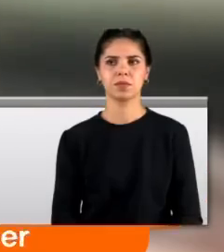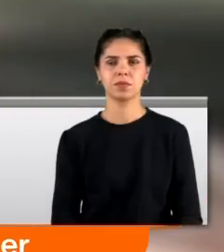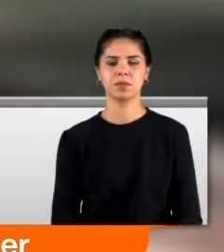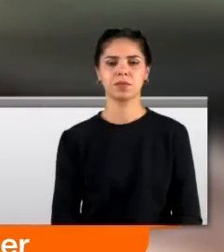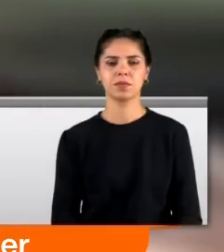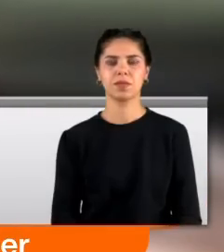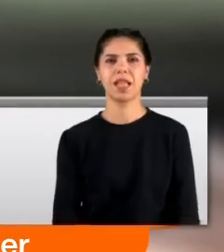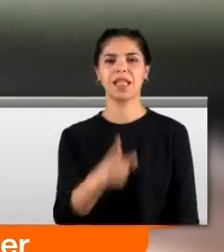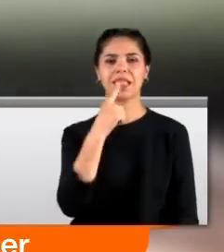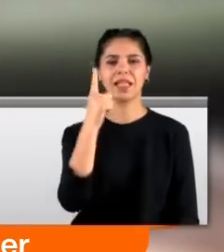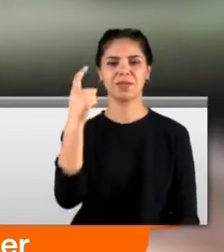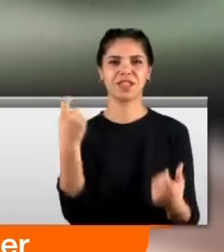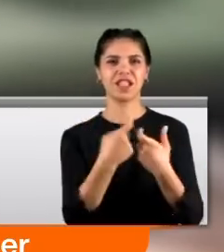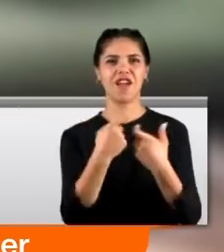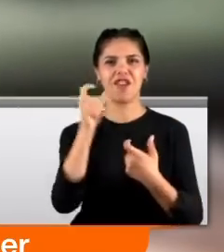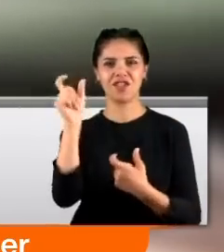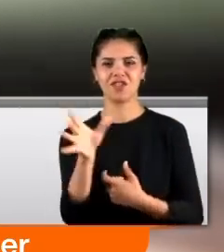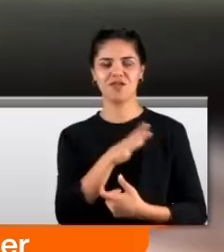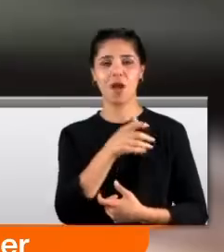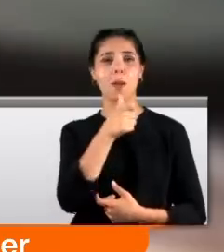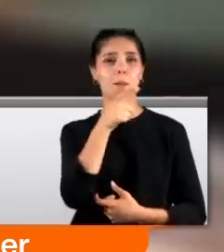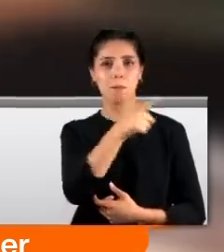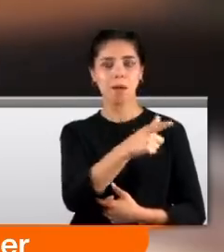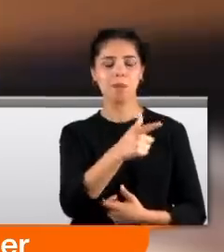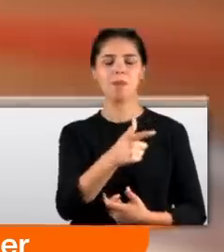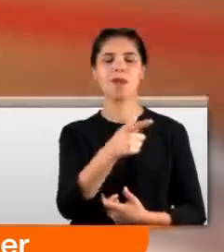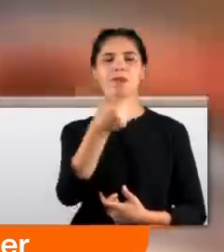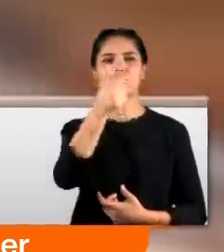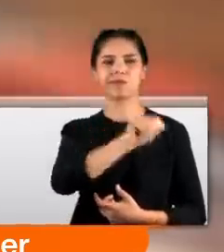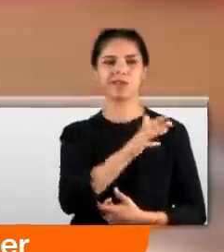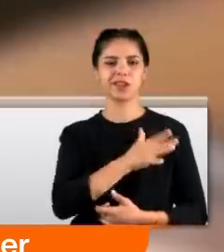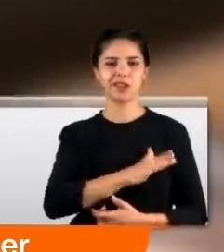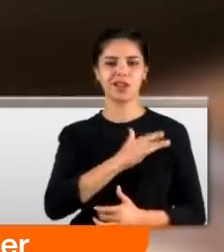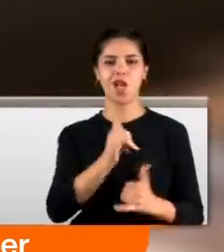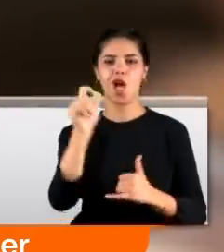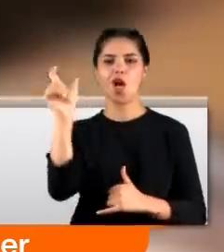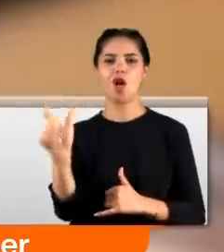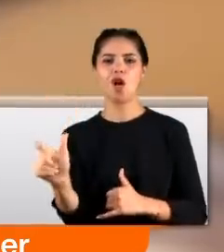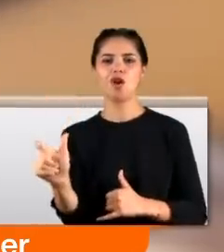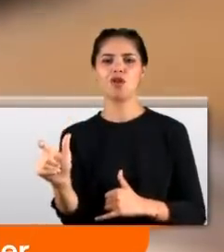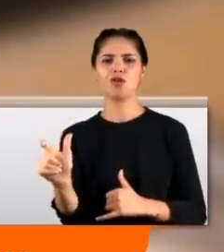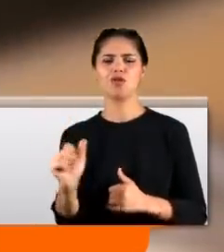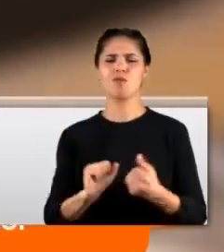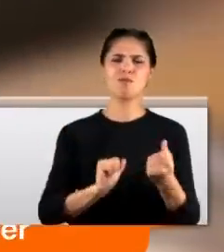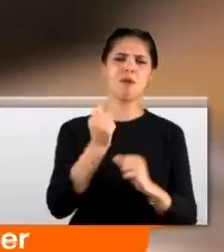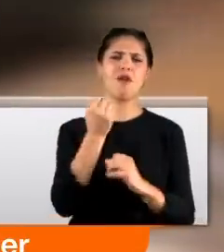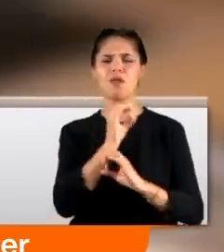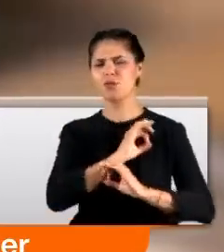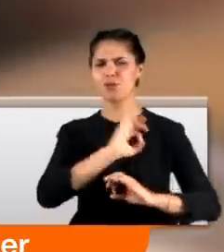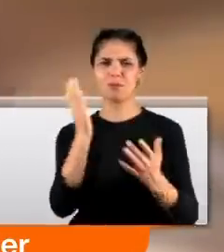Ve sevimli bir savaşçı var sırada. Babasını ışın kılıcıyla yenmeye çalışıyor. Oyunculuk performansı ise mükemmel.